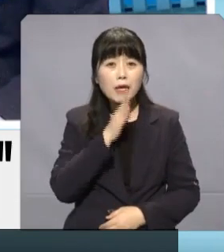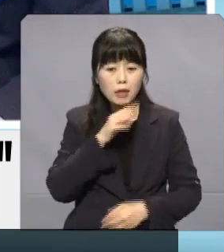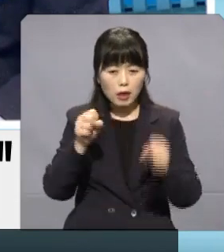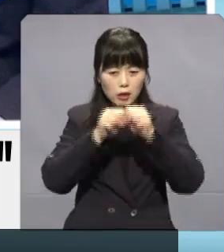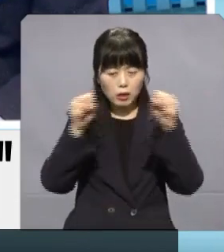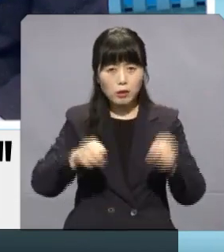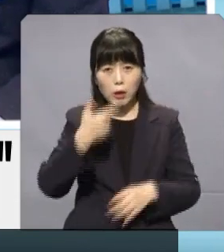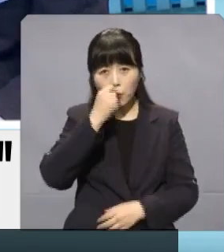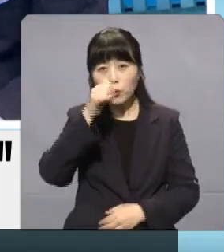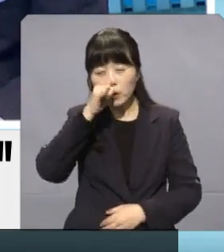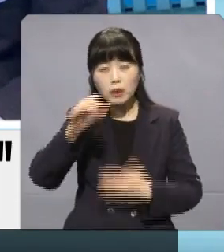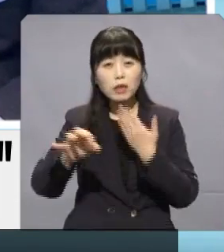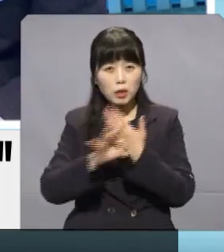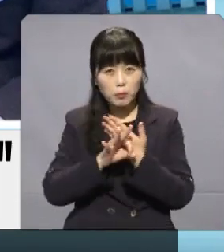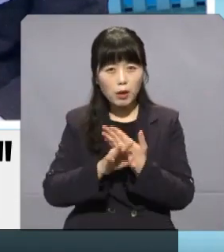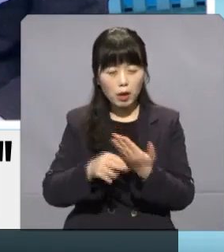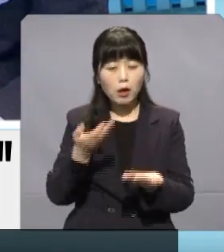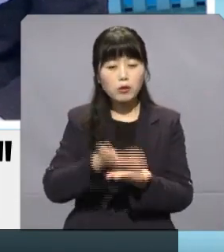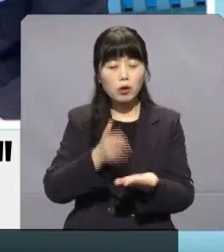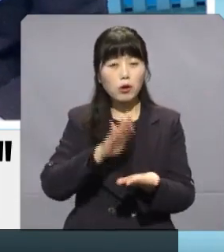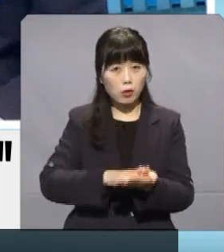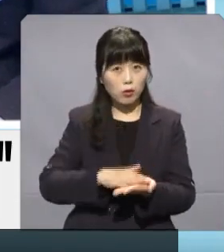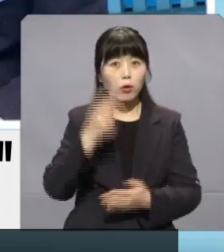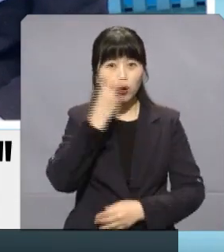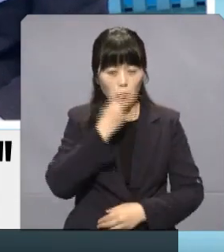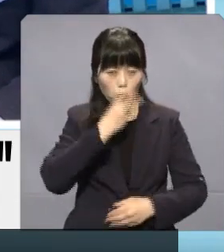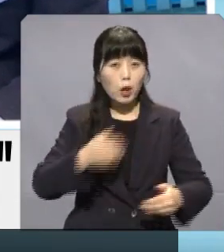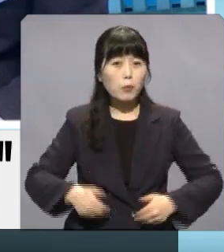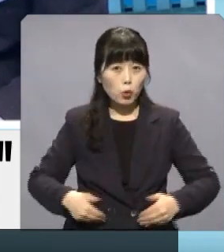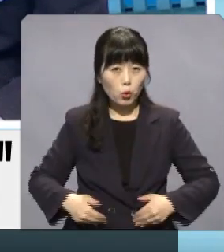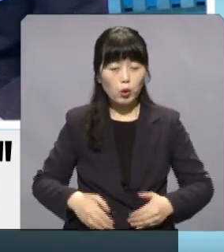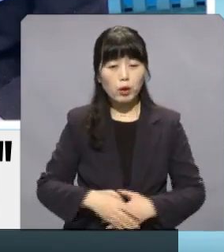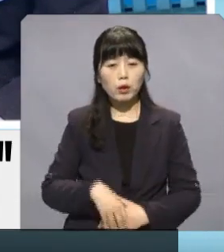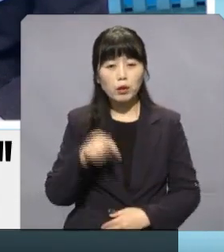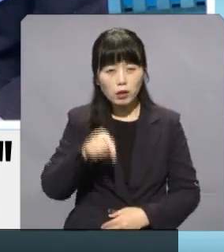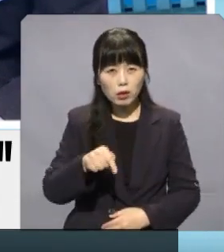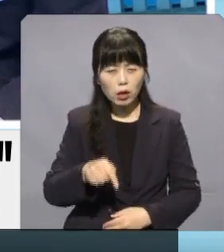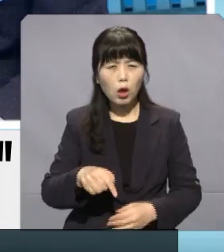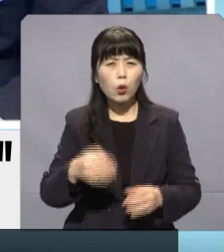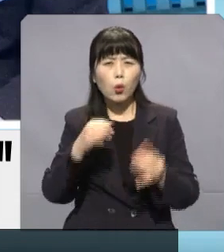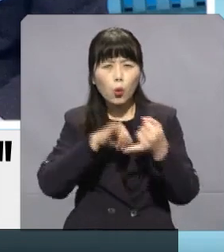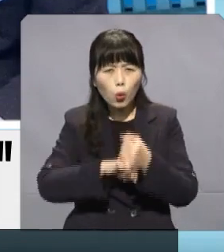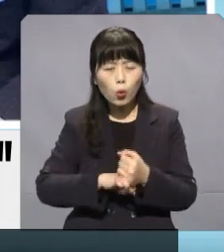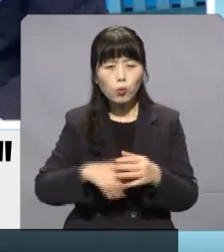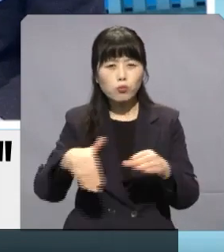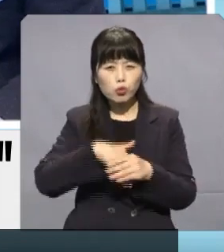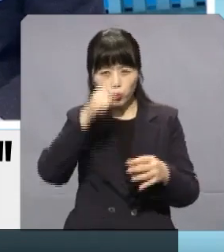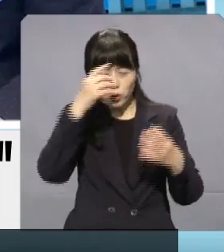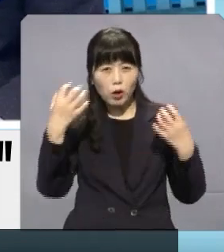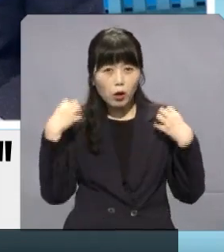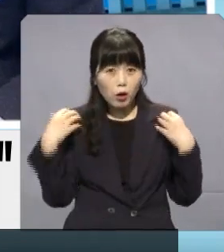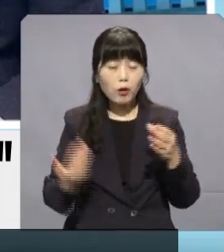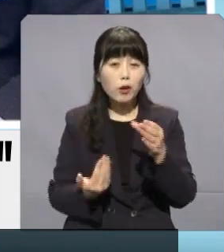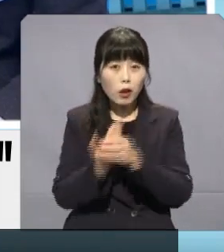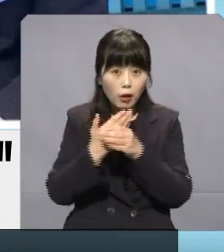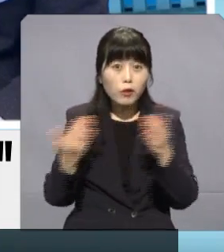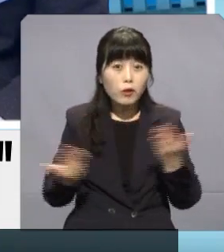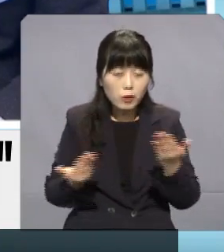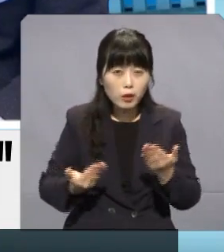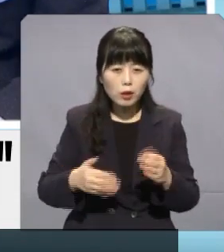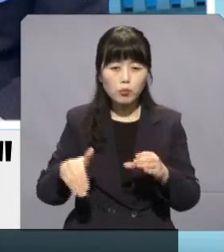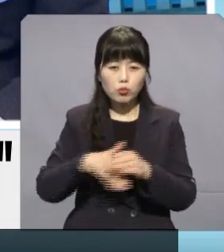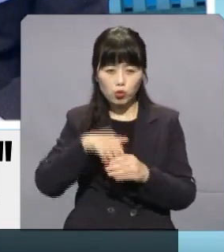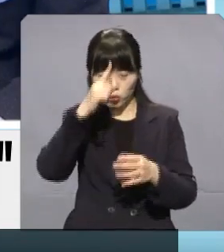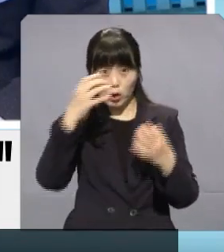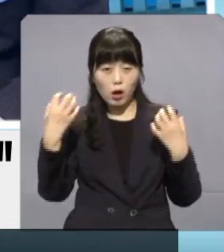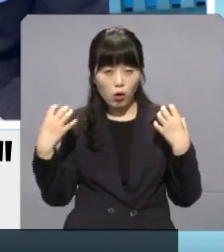시스템의 누수가 있다면 당연히 점검하고 보완해야 됩니다 그런데 이게 마치 문재인 정권에서만 일어 그런 일 또는 문재인